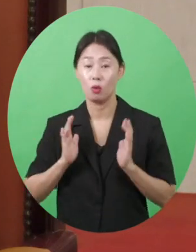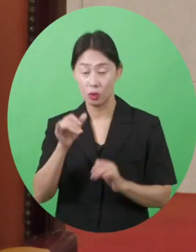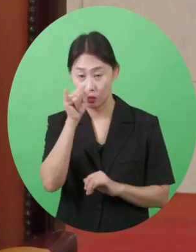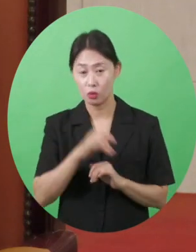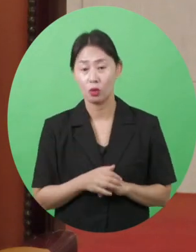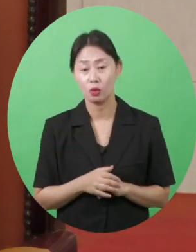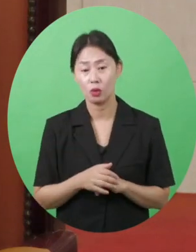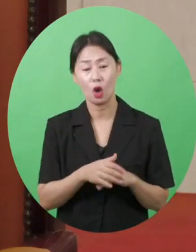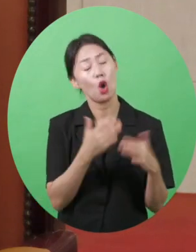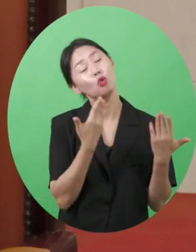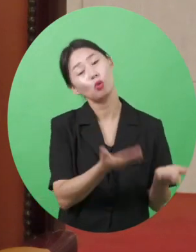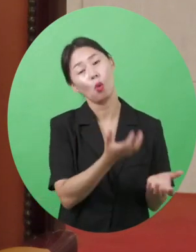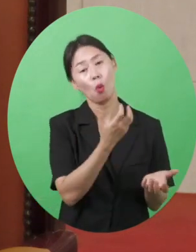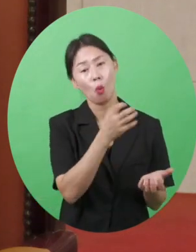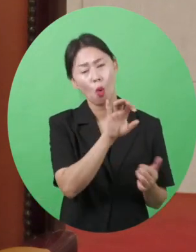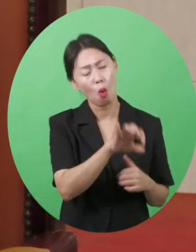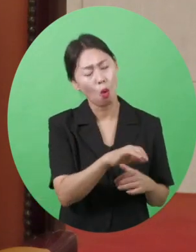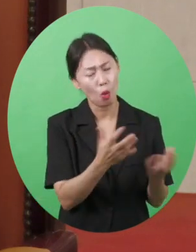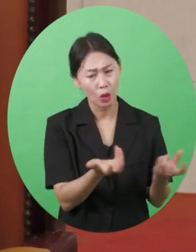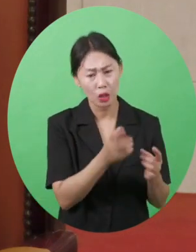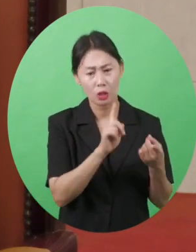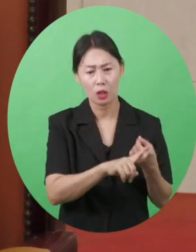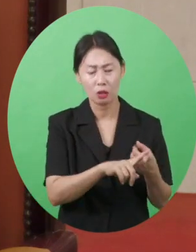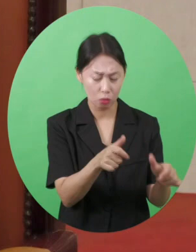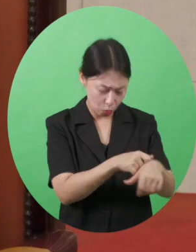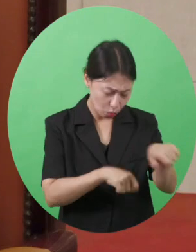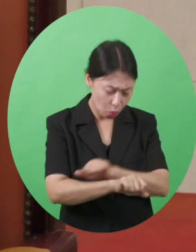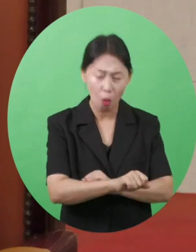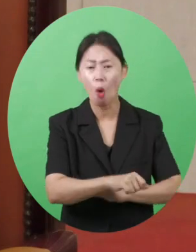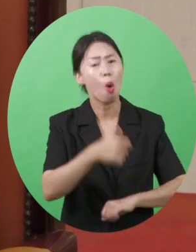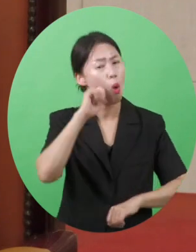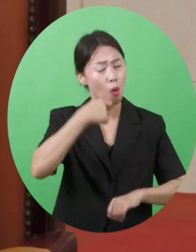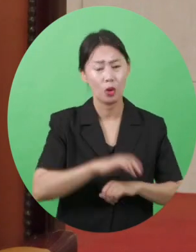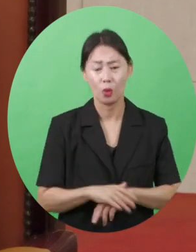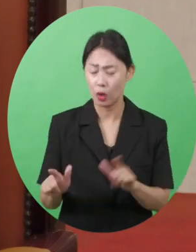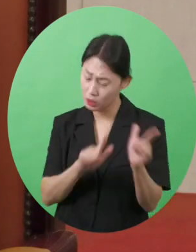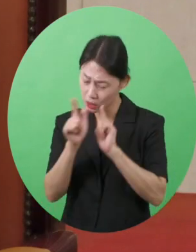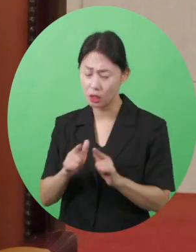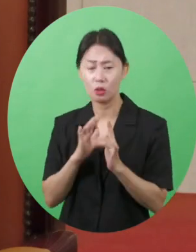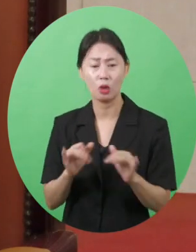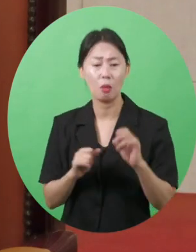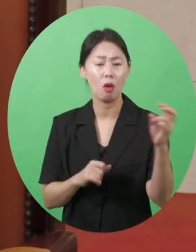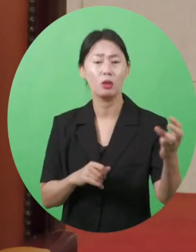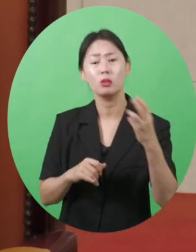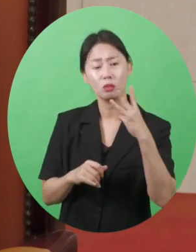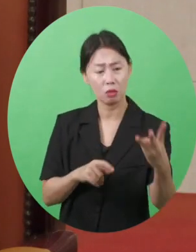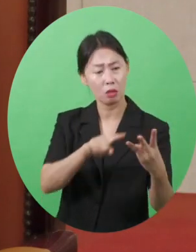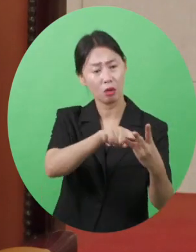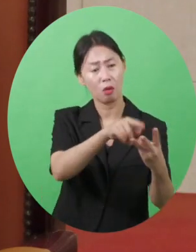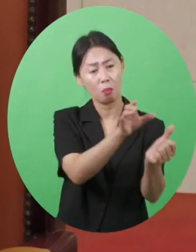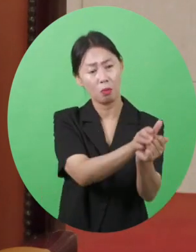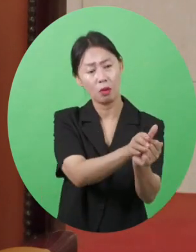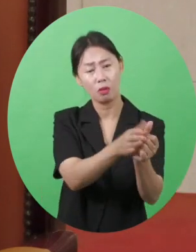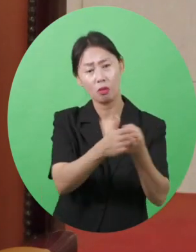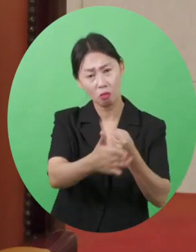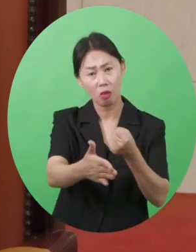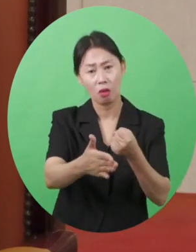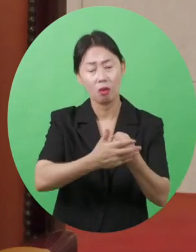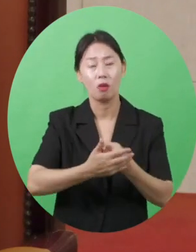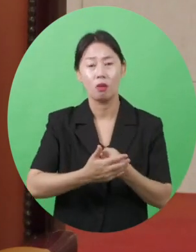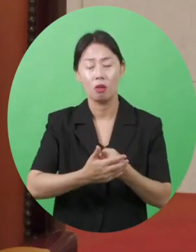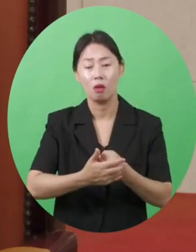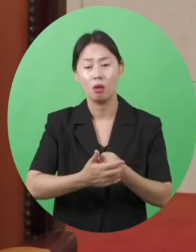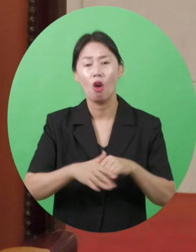쉼터의 업무에서는 그렇게 적극적으로 사실 지원은 하지 못하고 있습니다. 그리고 생활지도원도 현재 3명밖에 배치되어 있지 않기